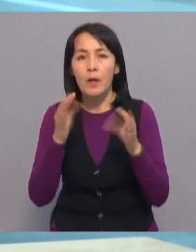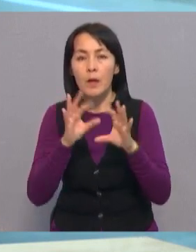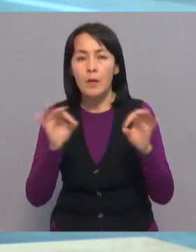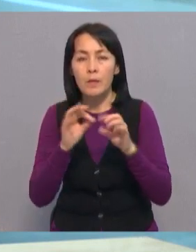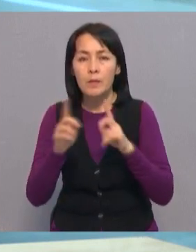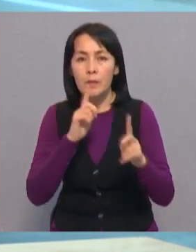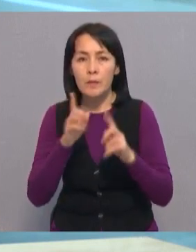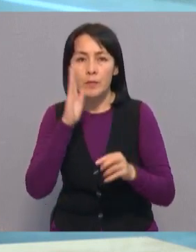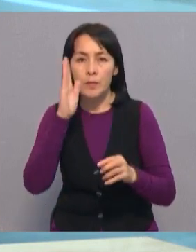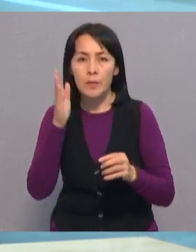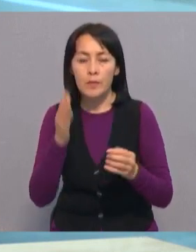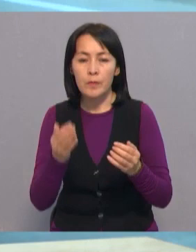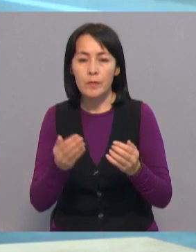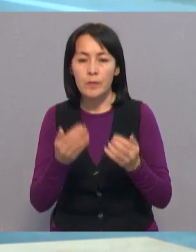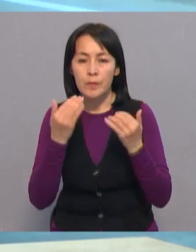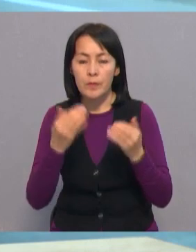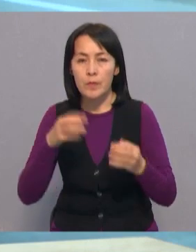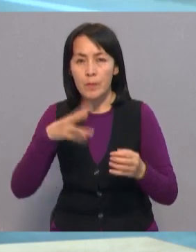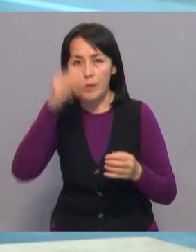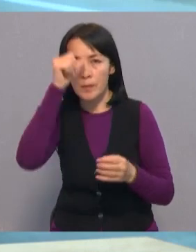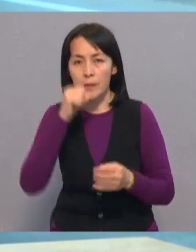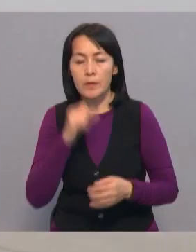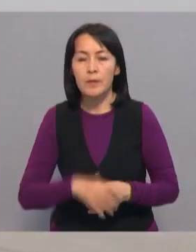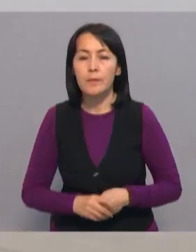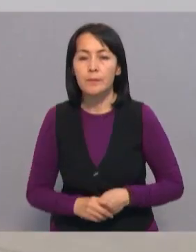публичное обсуждение будет вынесен в марте.